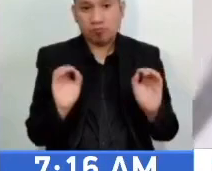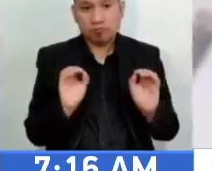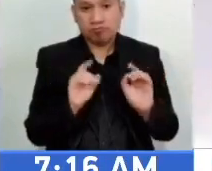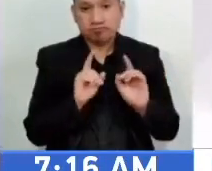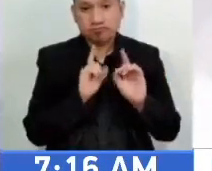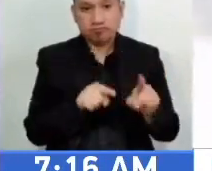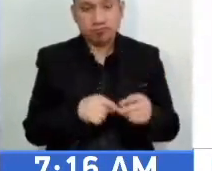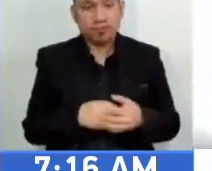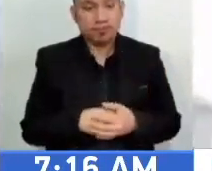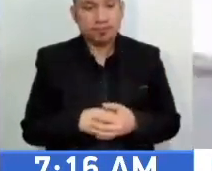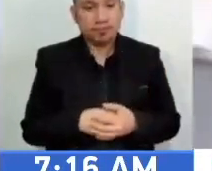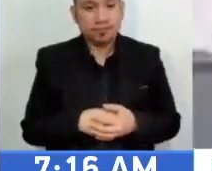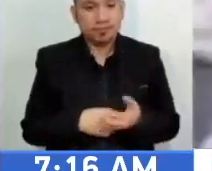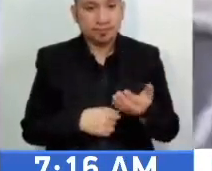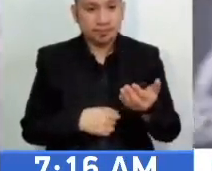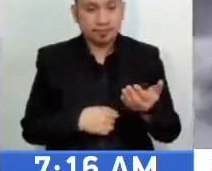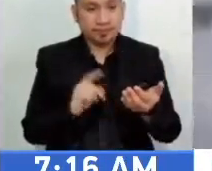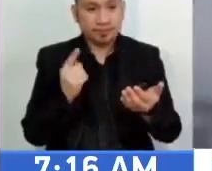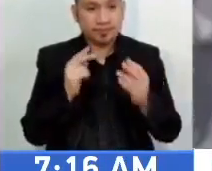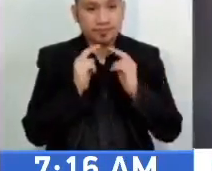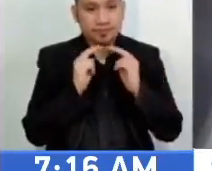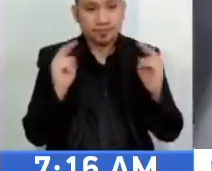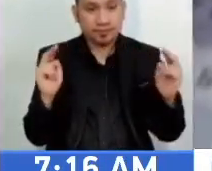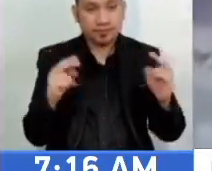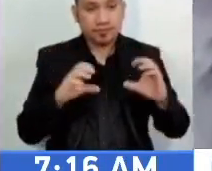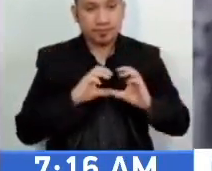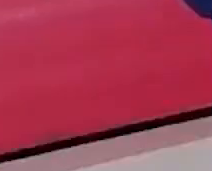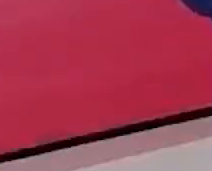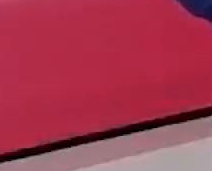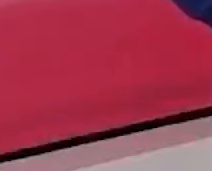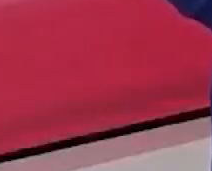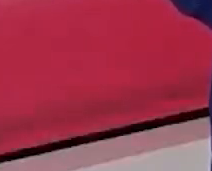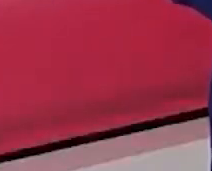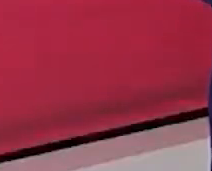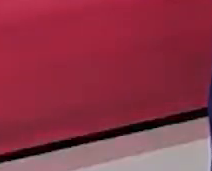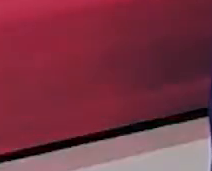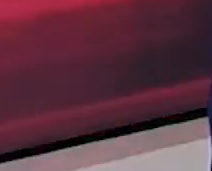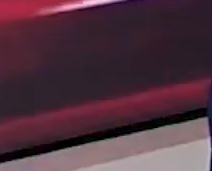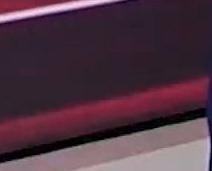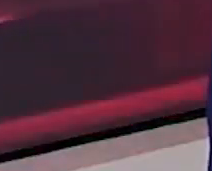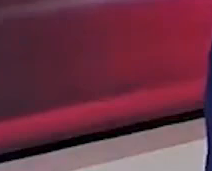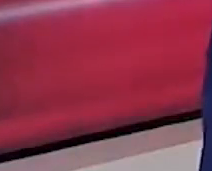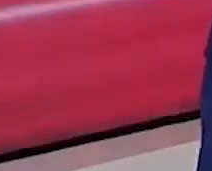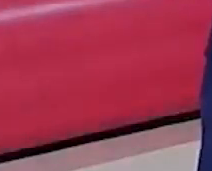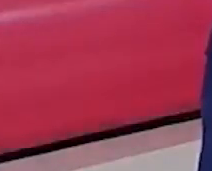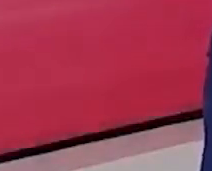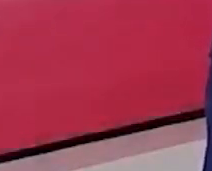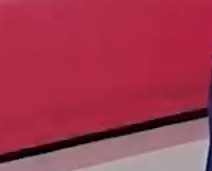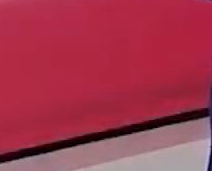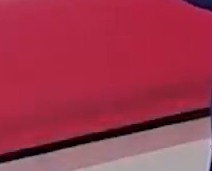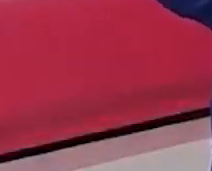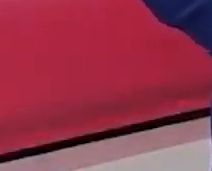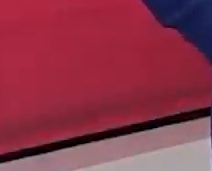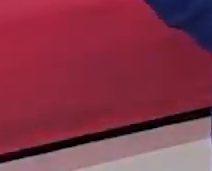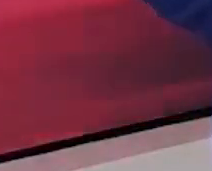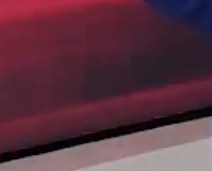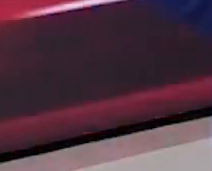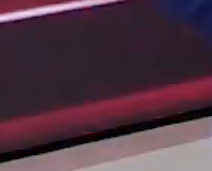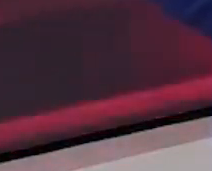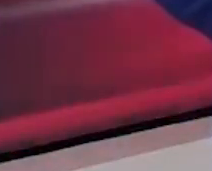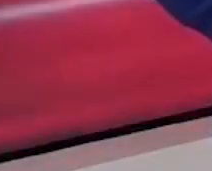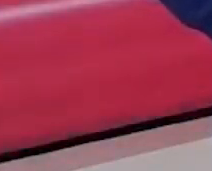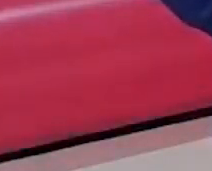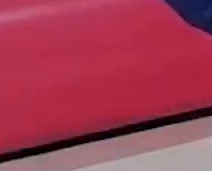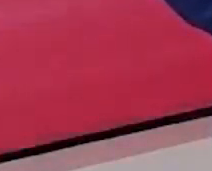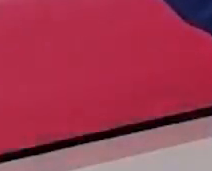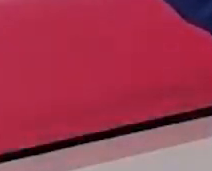balita. James Agustin para sa GMA Integrated News. Mga kapuso, para laging una sa mga balita, bisitahin at mag-subscribe sa